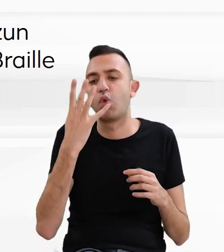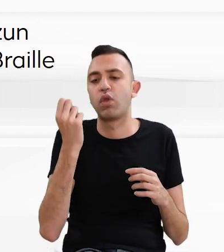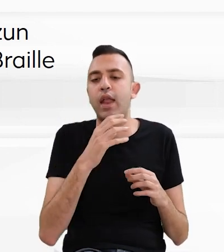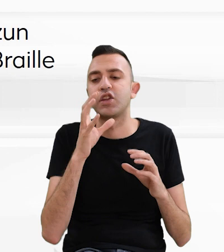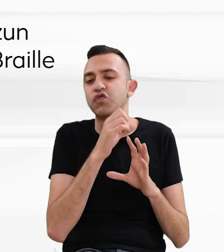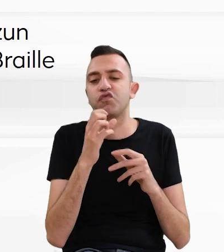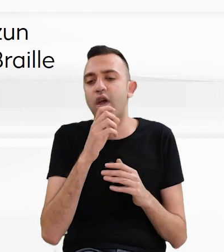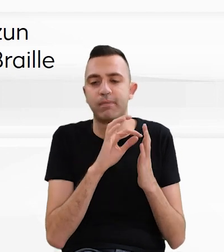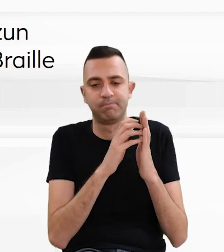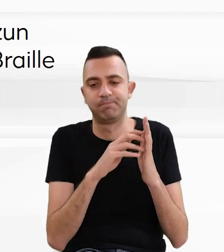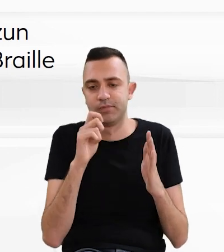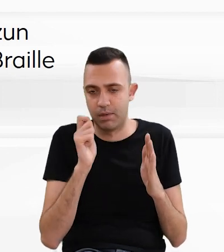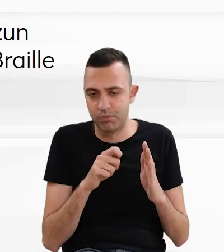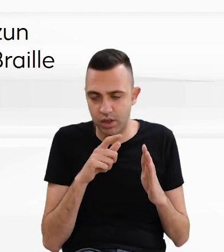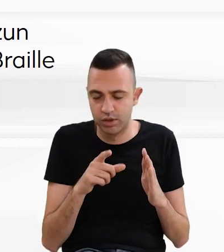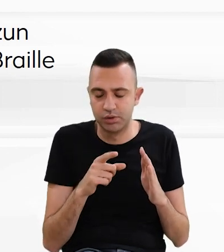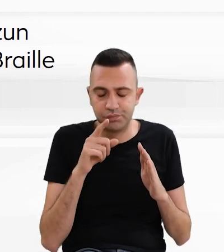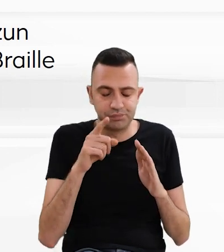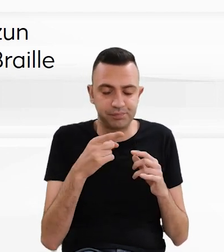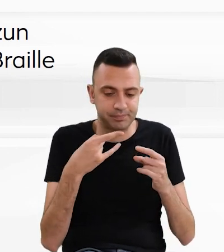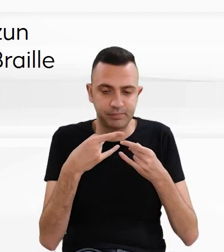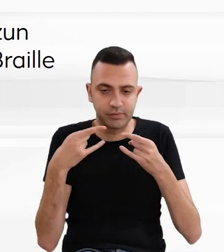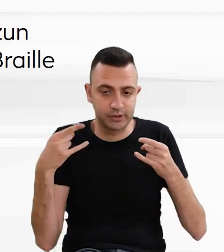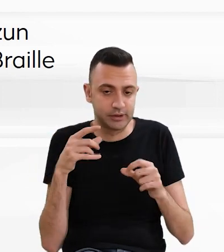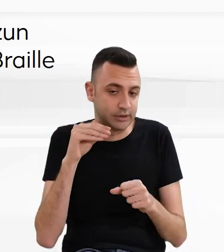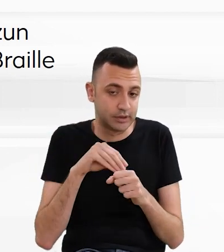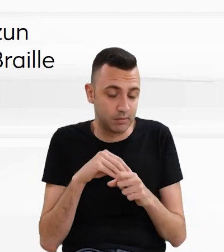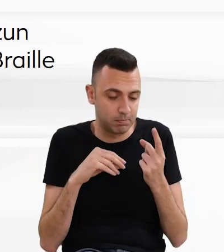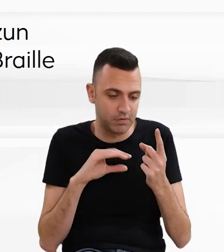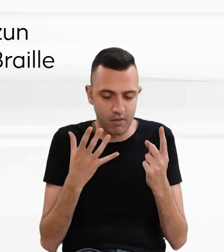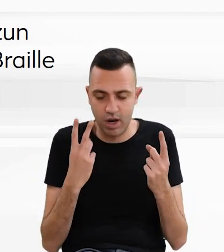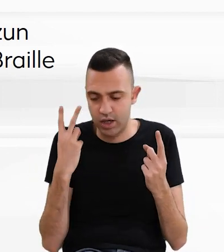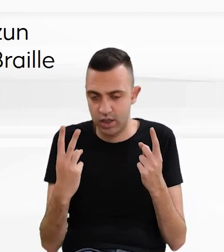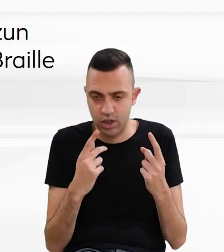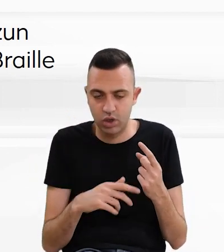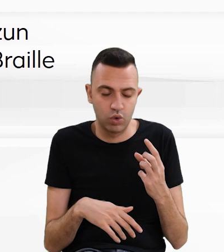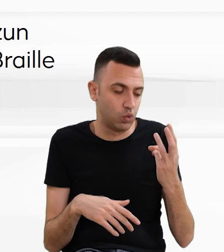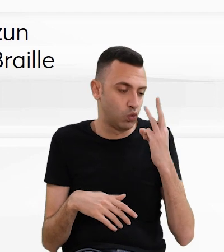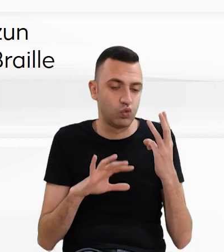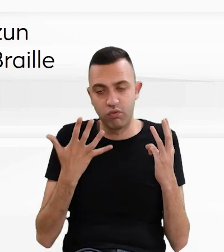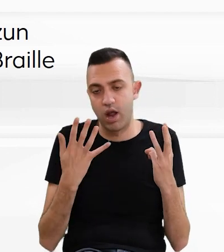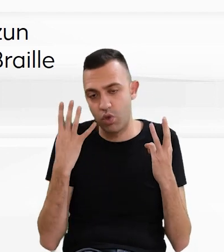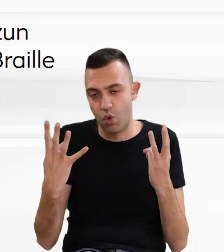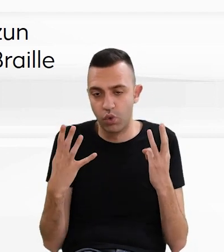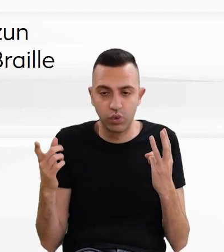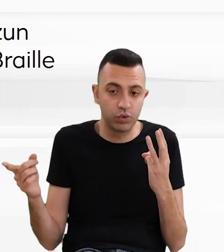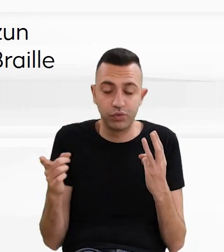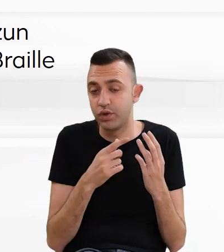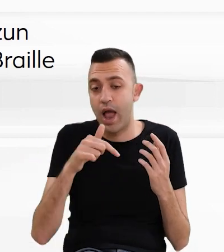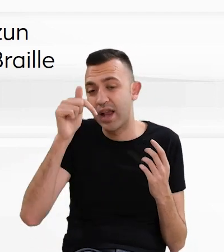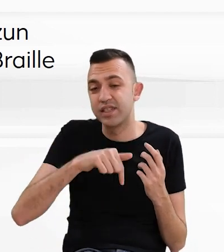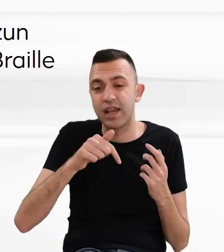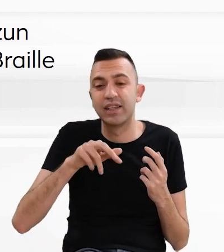dört haneli bir şifre oluşturacaktır bu dikdörtgenlerden birinci ile ikinci ve üçüncü ile dördüncü